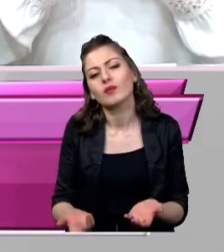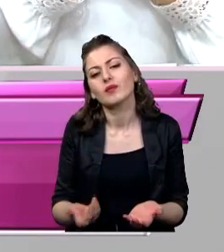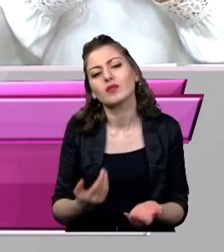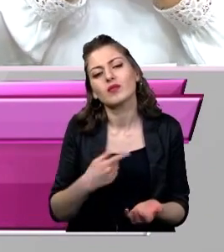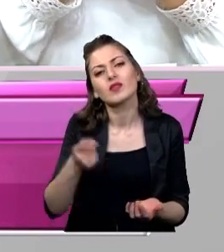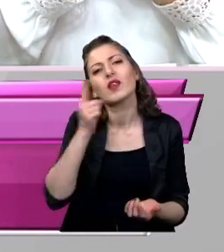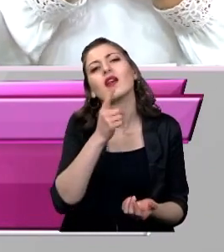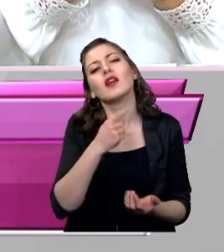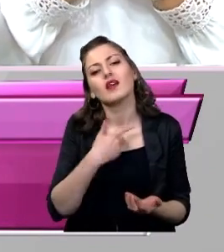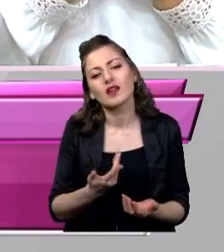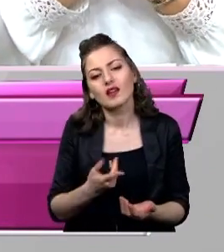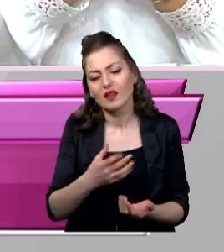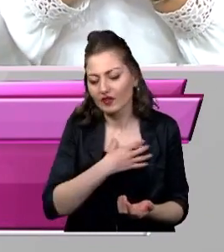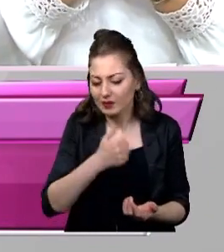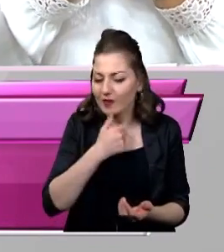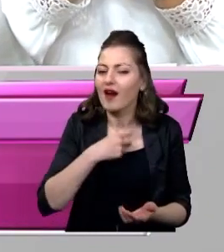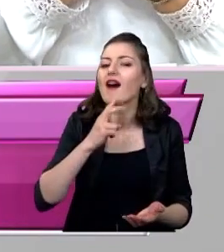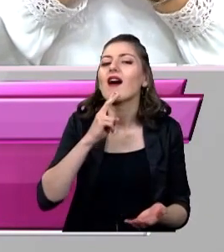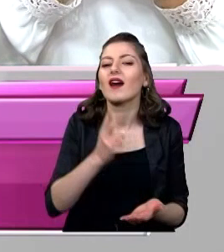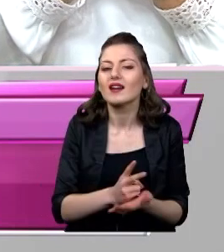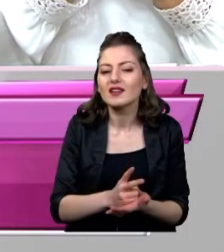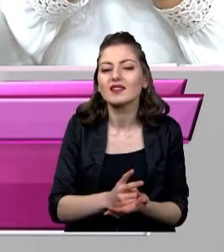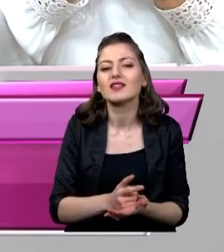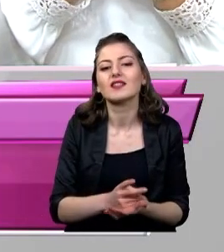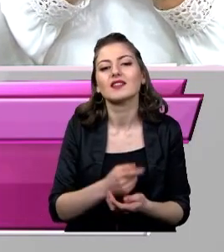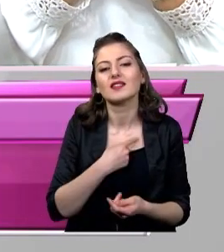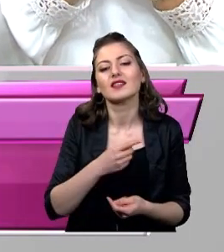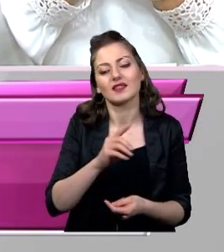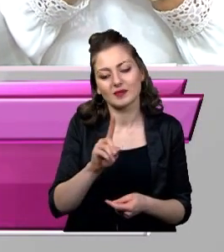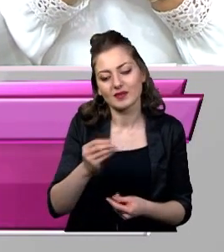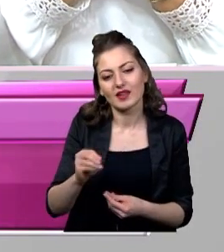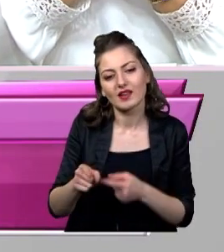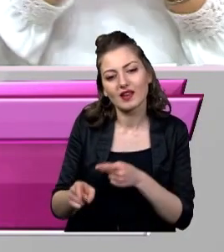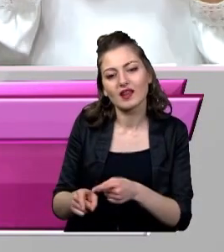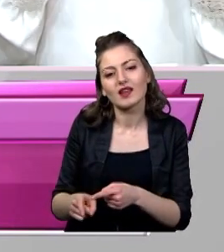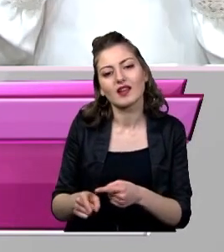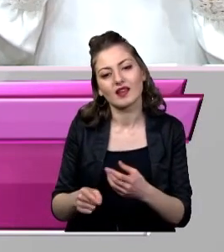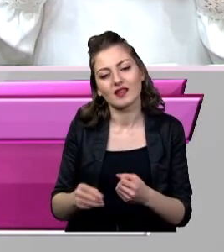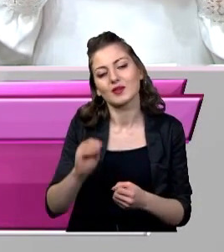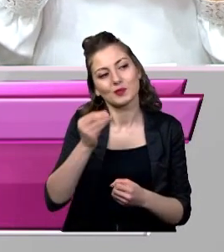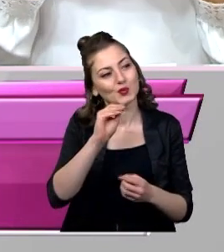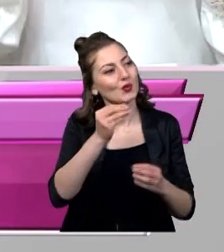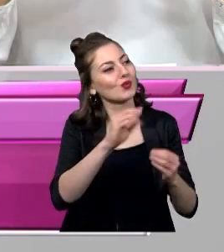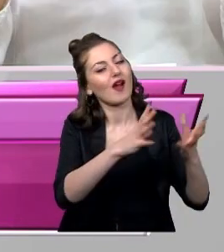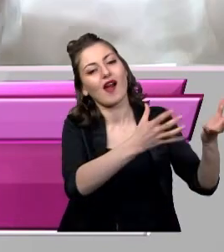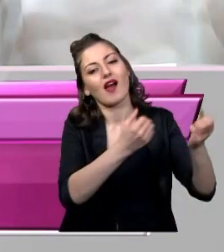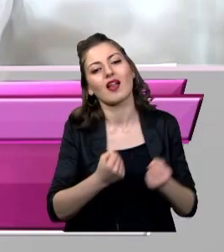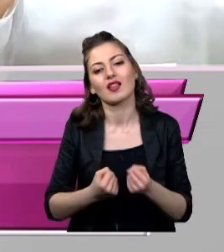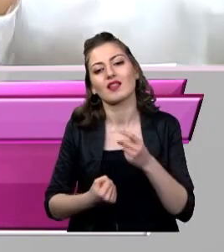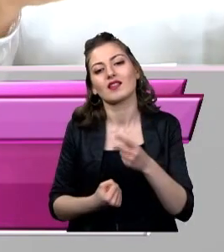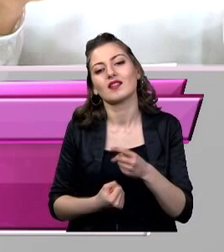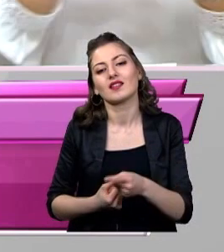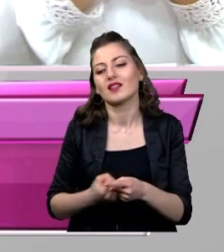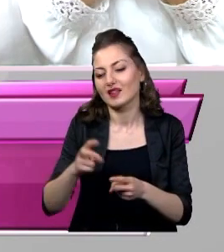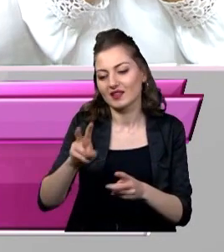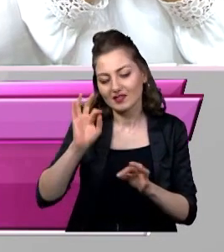Oyüzden babamla karar verdik Ve bir çocuğu Almaya karar verdik bunun için